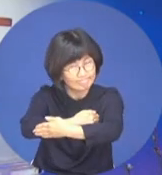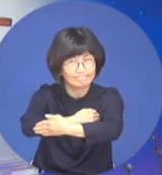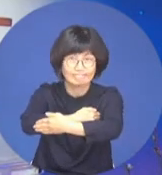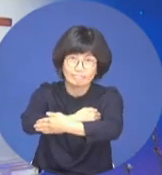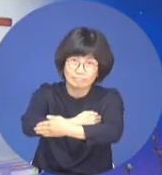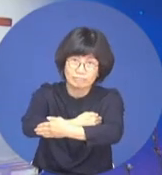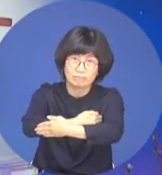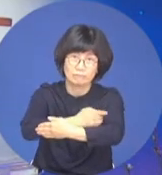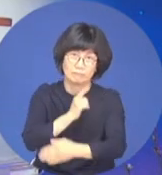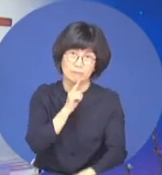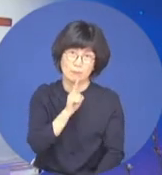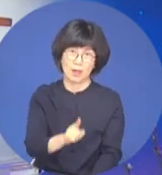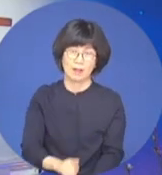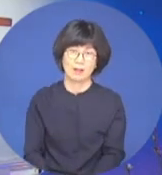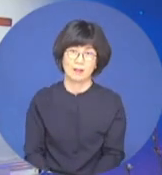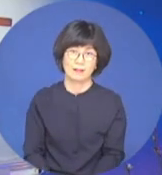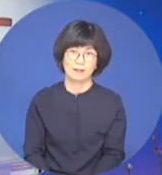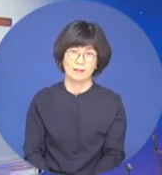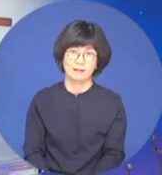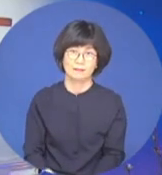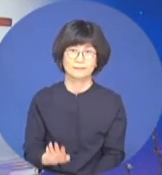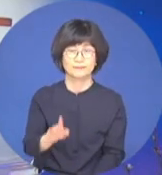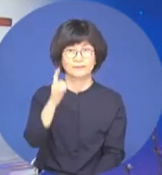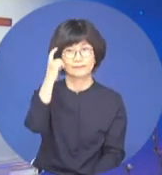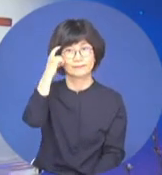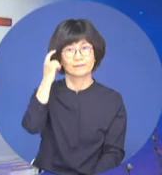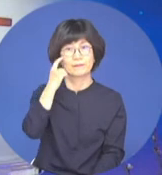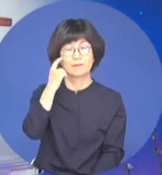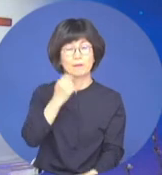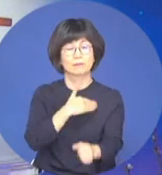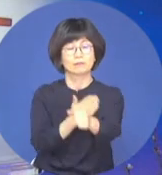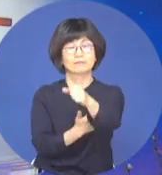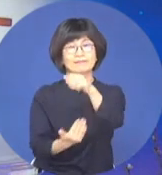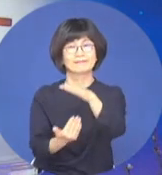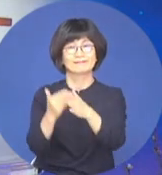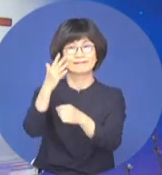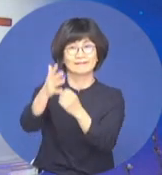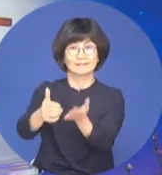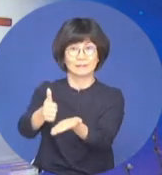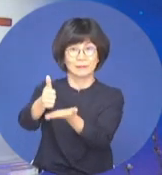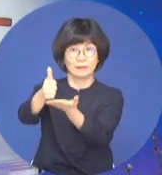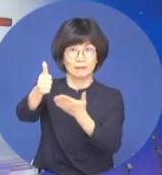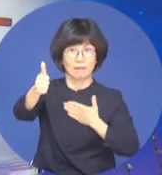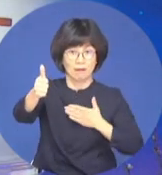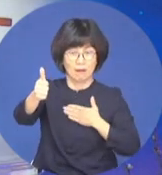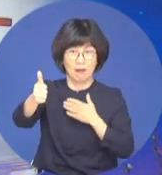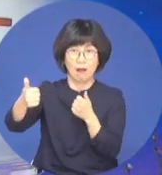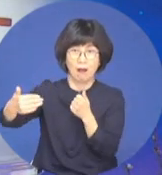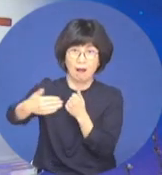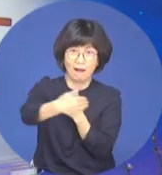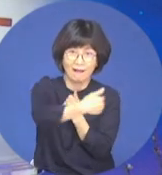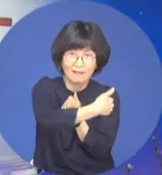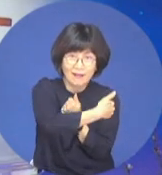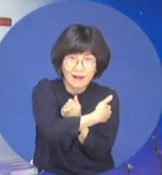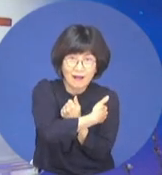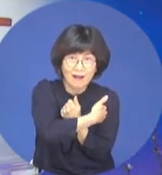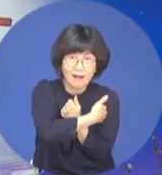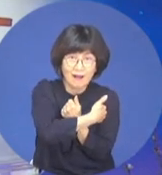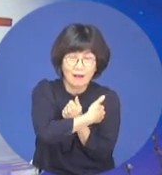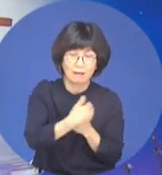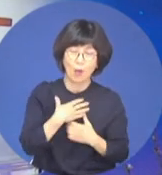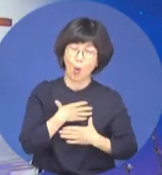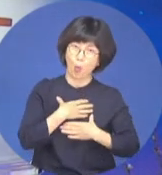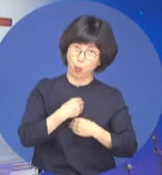분. 그러니까 어떻습니까? 전능하신 하나님이 나를 품어주시고 안아주시니 안전할 거